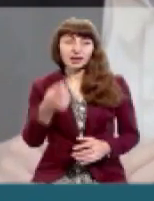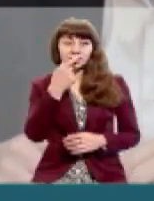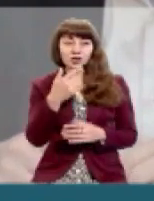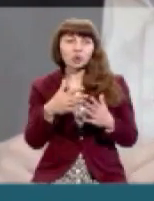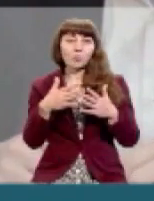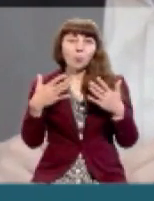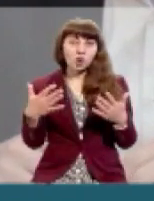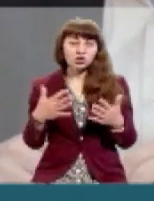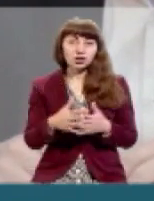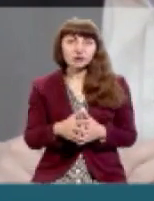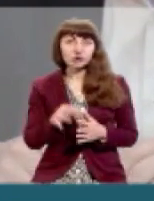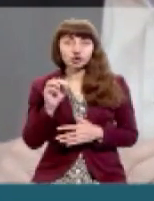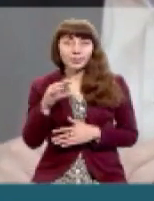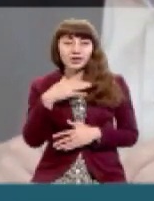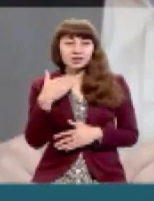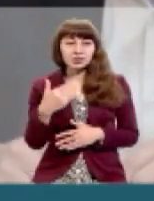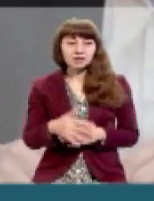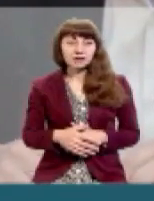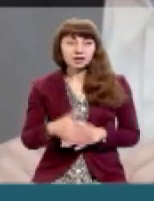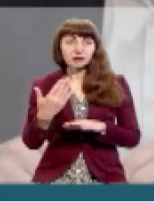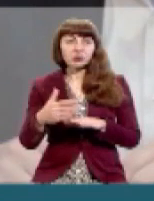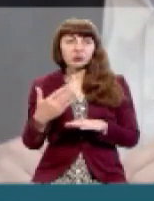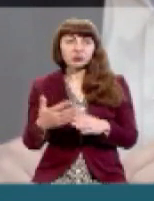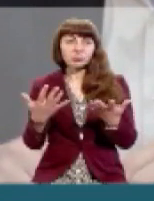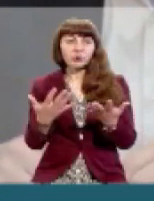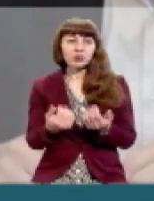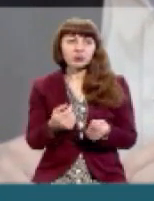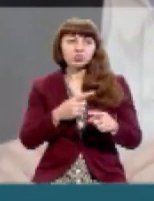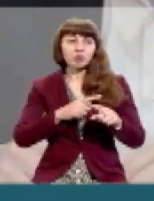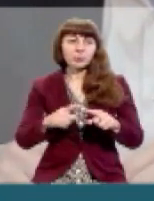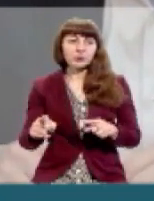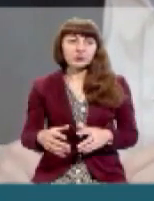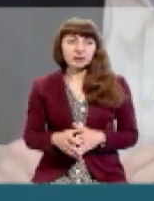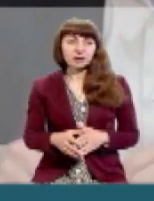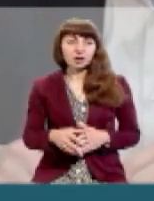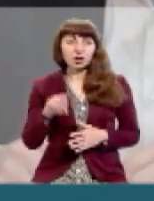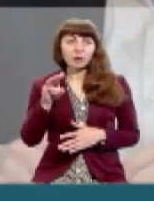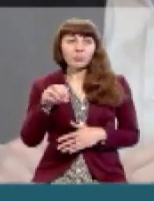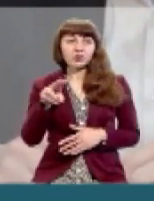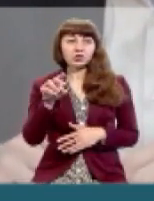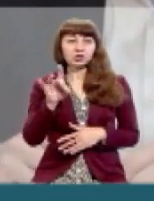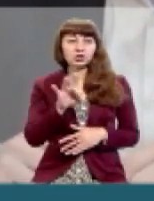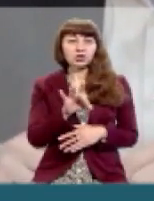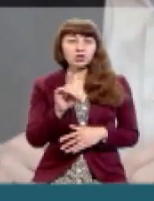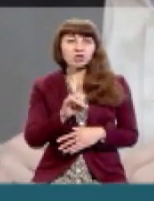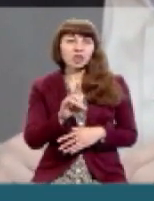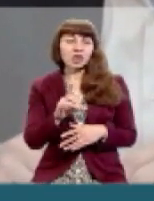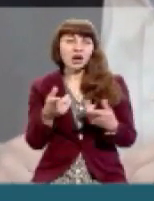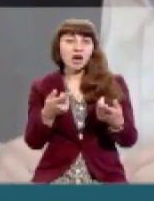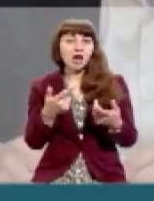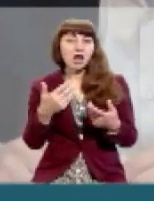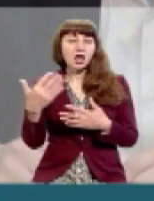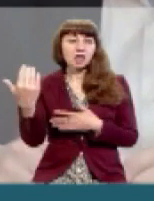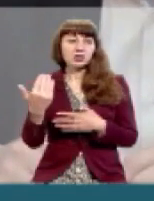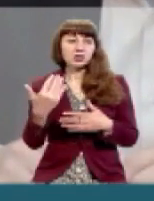соотношении кредит получили Ну в принципе быстро менеджер работают практически